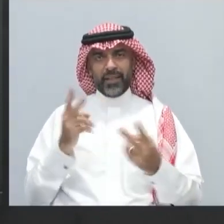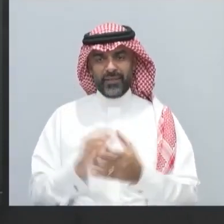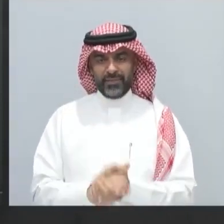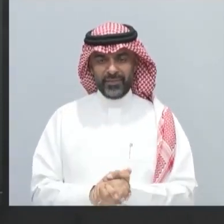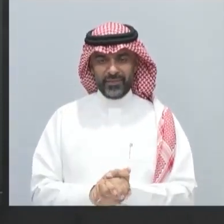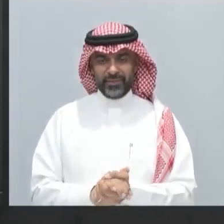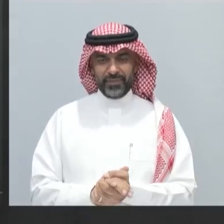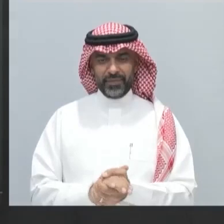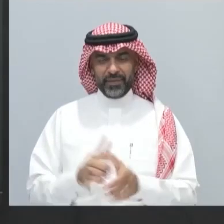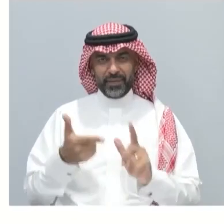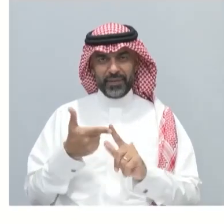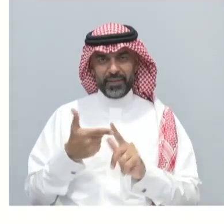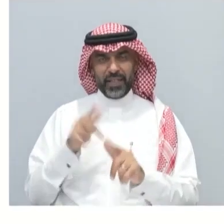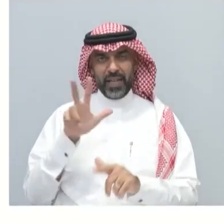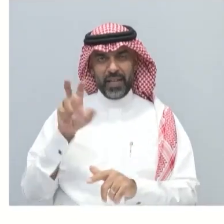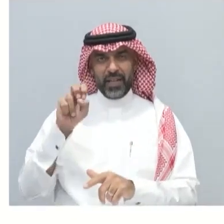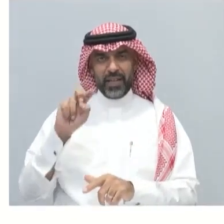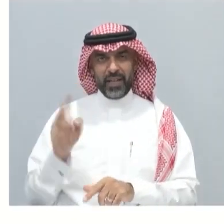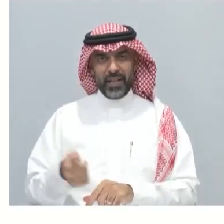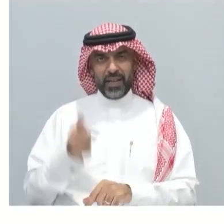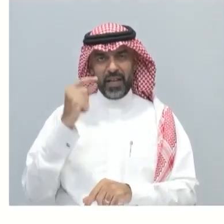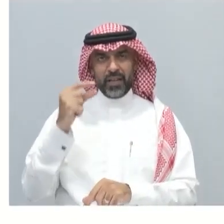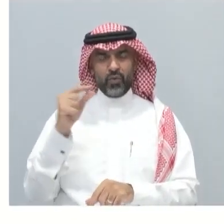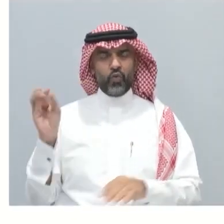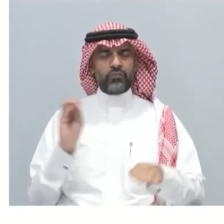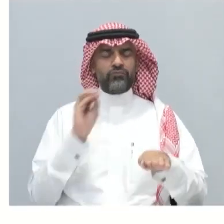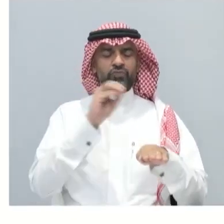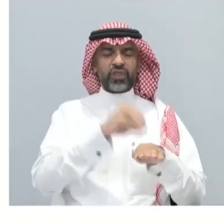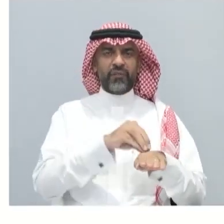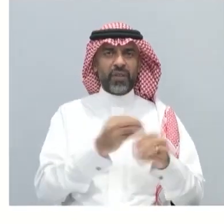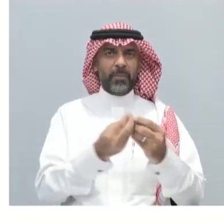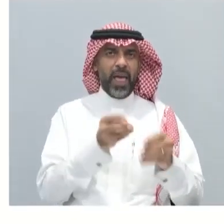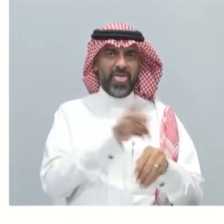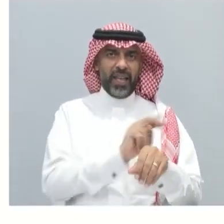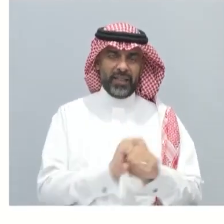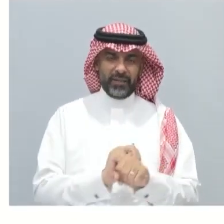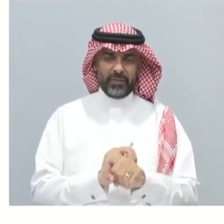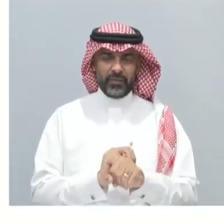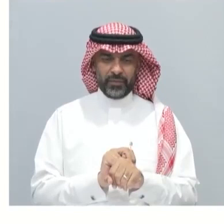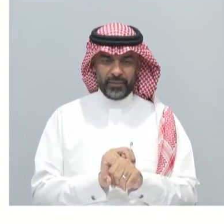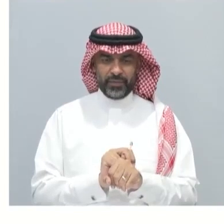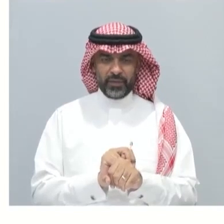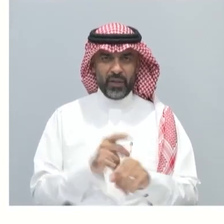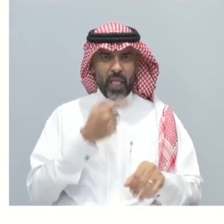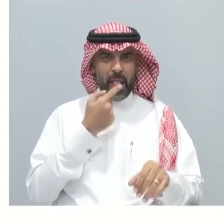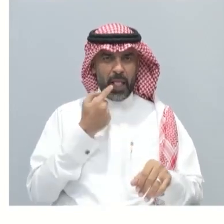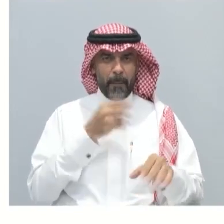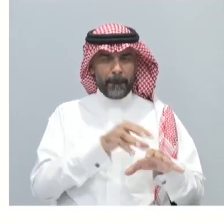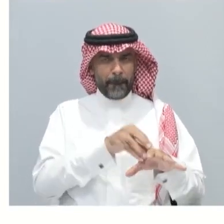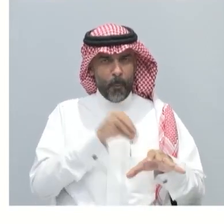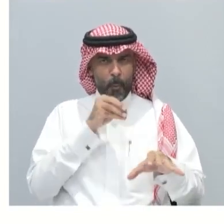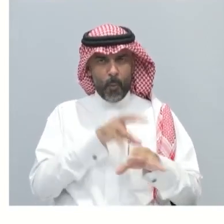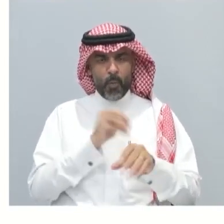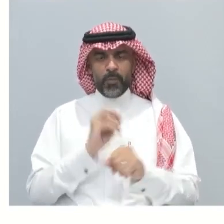تختلف القراض طبعا متطفل يتغذى بامتصاص دم العائل